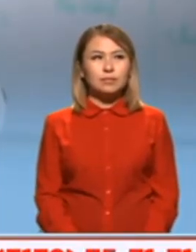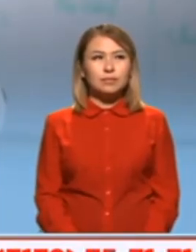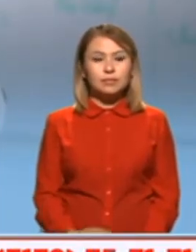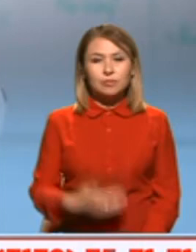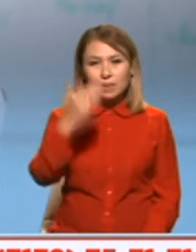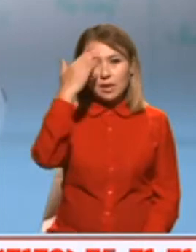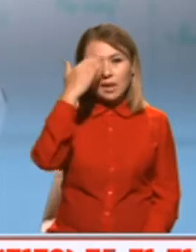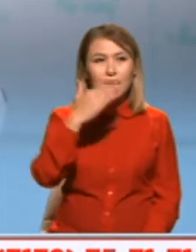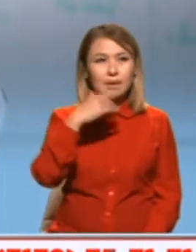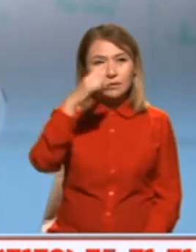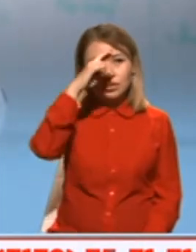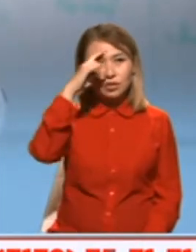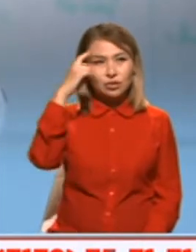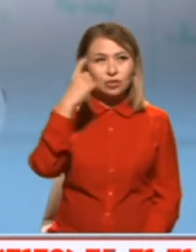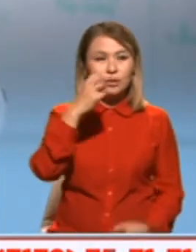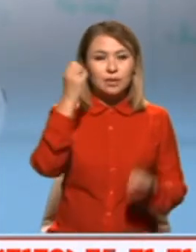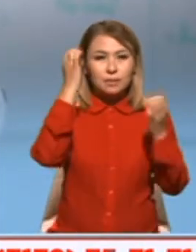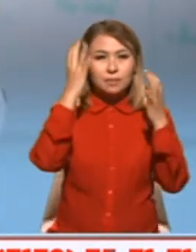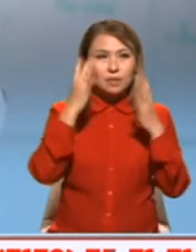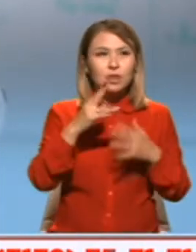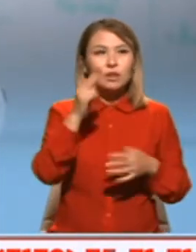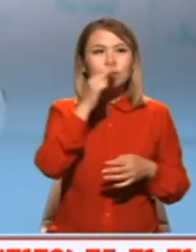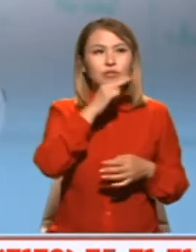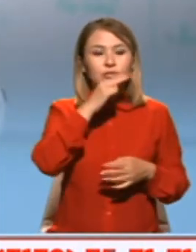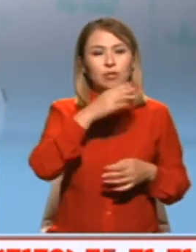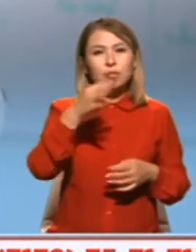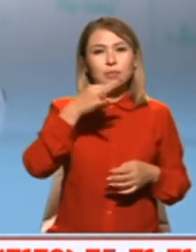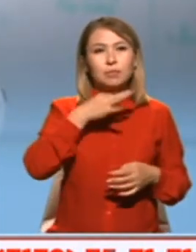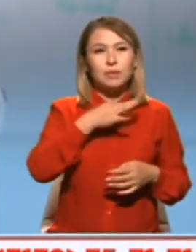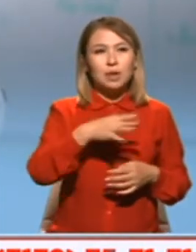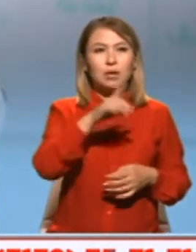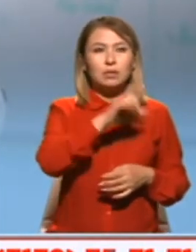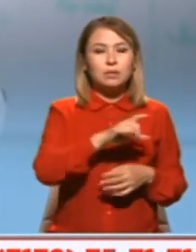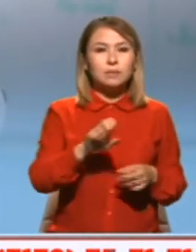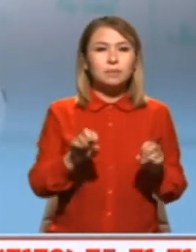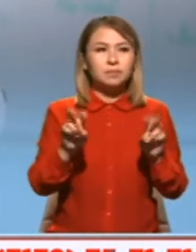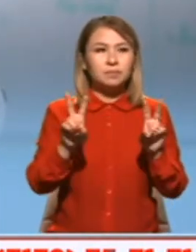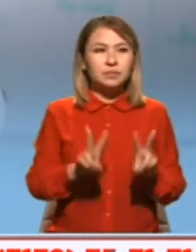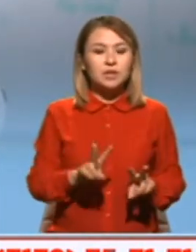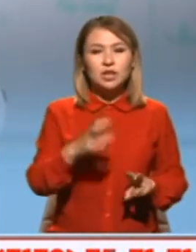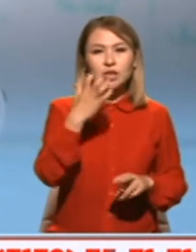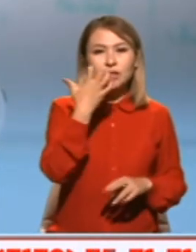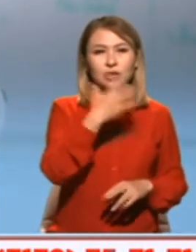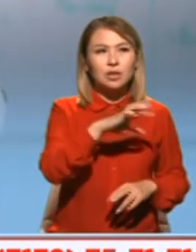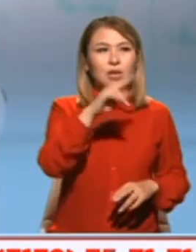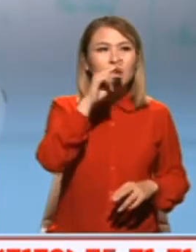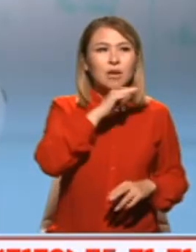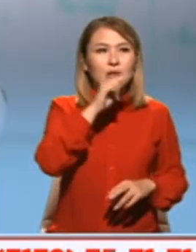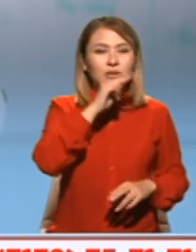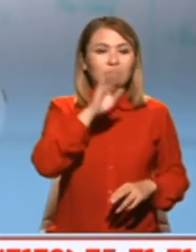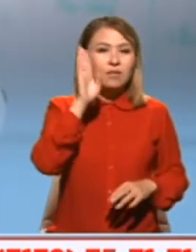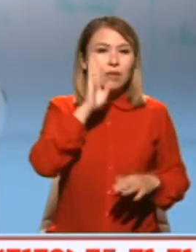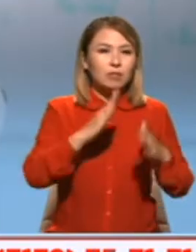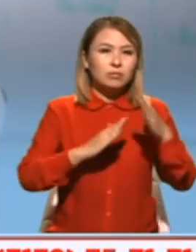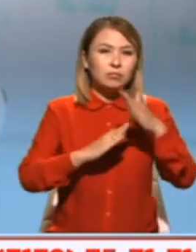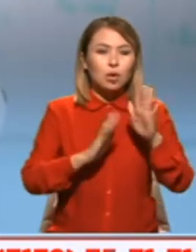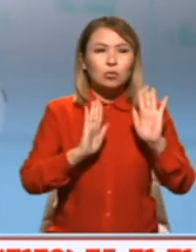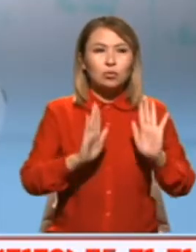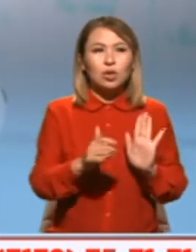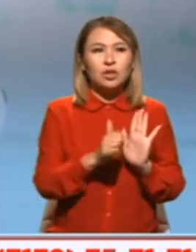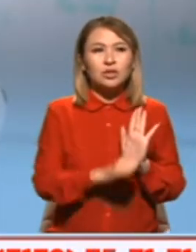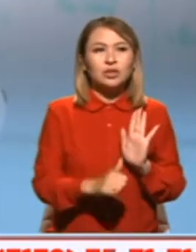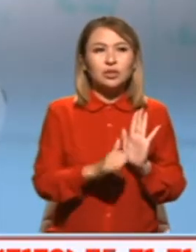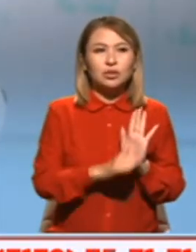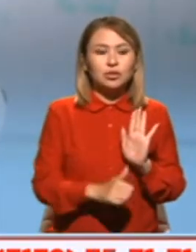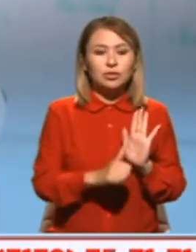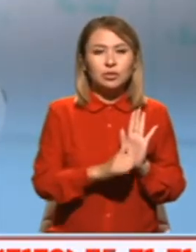Жаздың ыстық күндері терлеп тұрып шай ішкенге не жетсін? Алайда мамандар ыстық шайды немесе суды 60 градустан төмен ішуі шарт